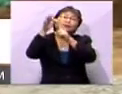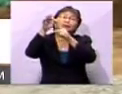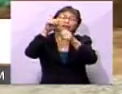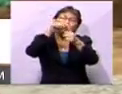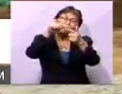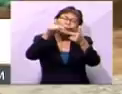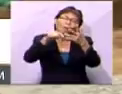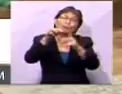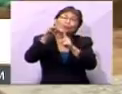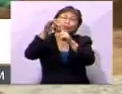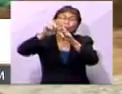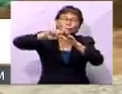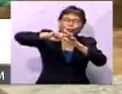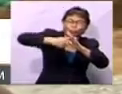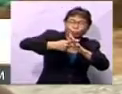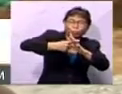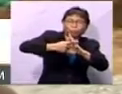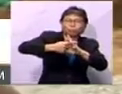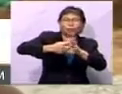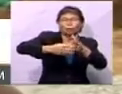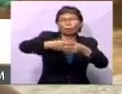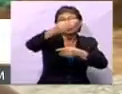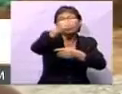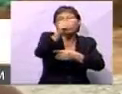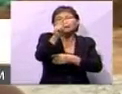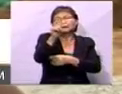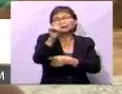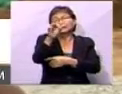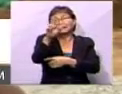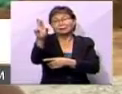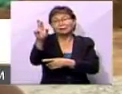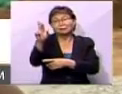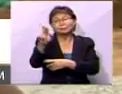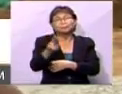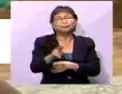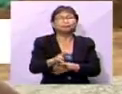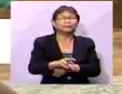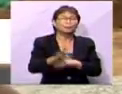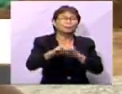akan mula dikeluarkan tender berdasarkan kepada